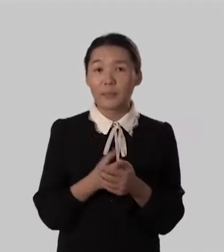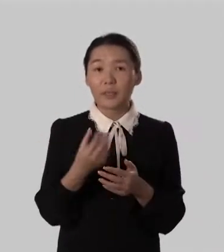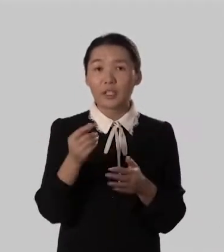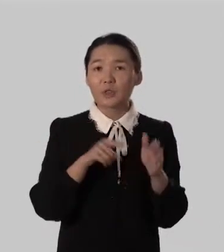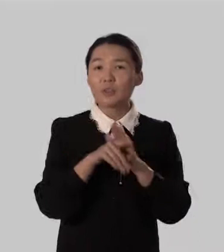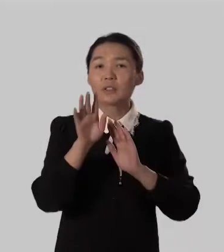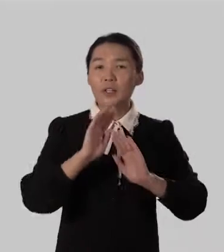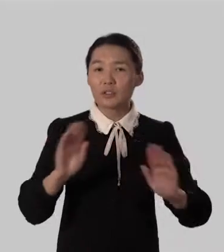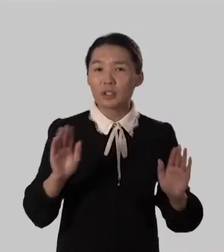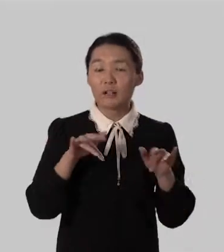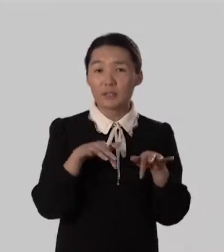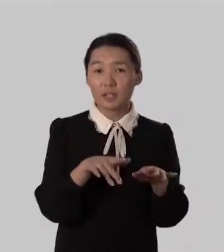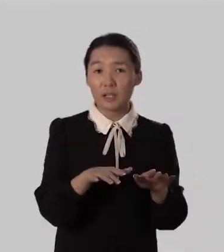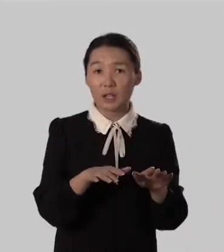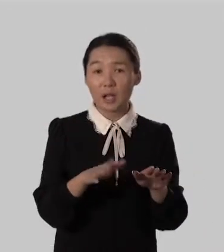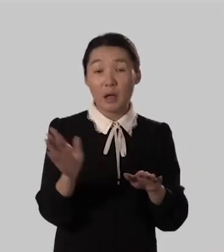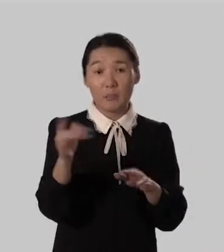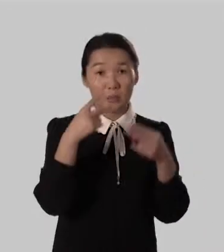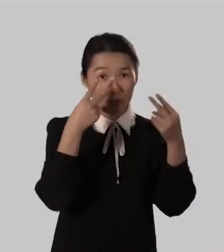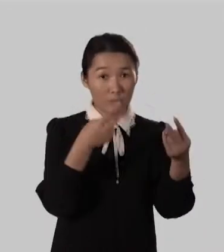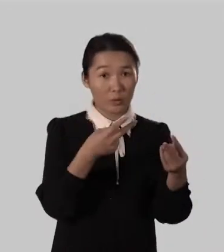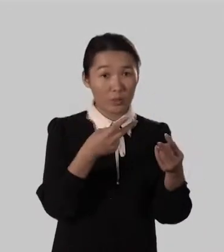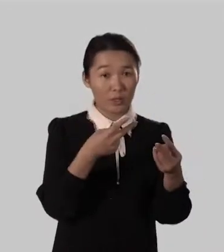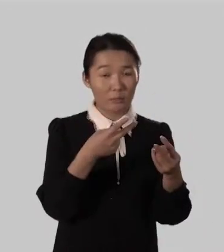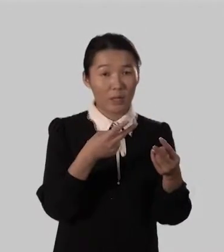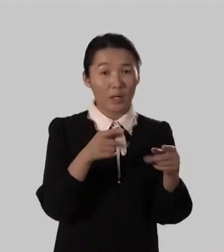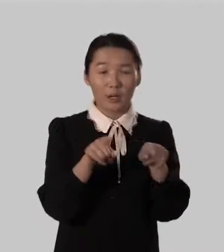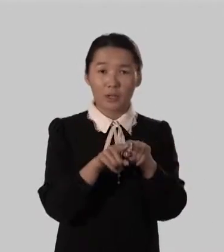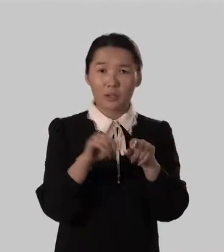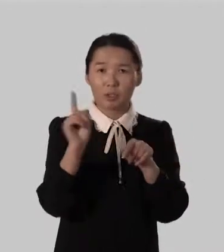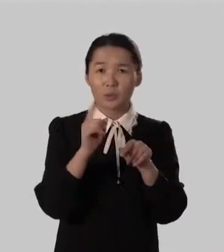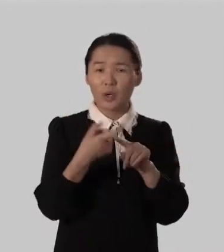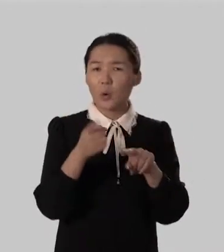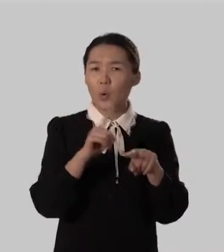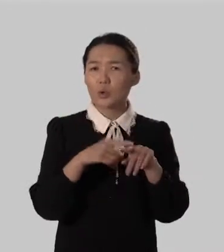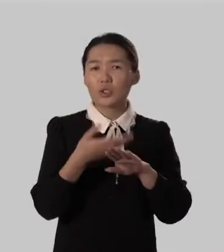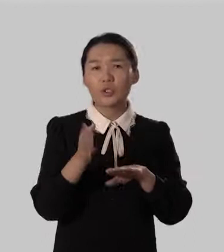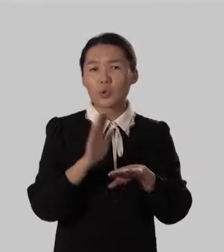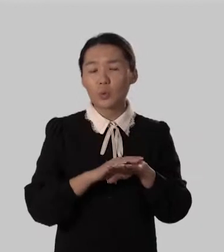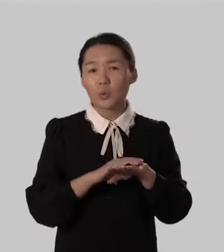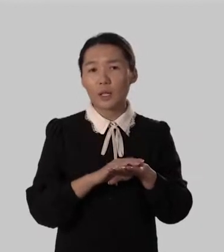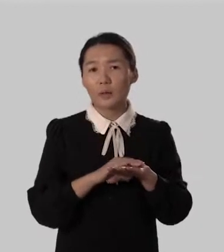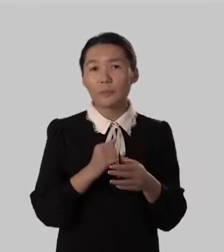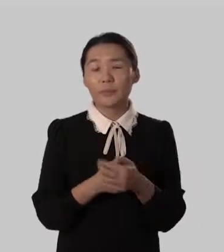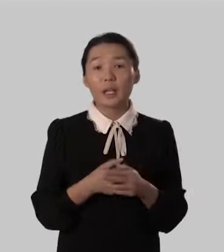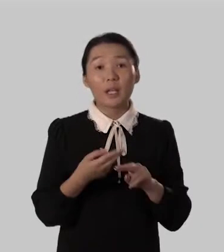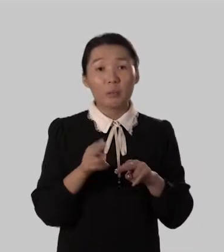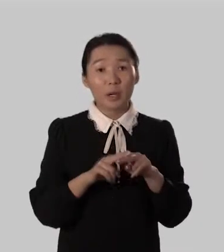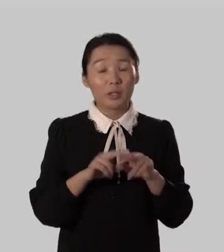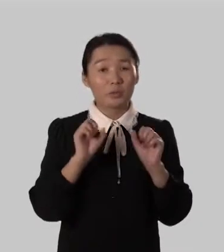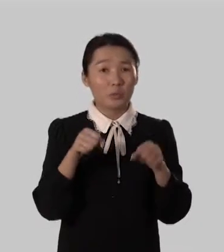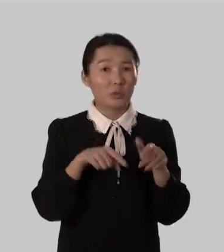какого-то дела мы смотрим на него как на что-то очень трудно выполнимая из-за этого